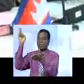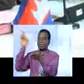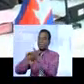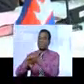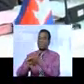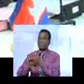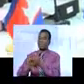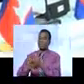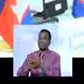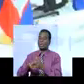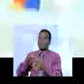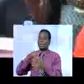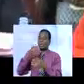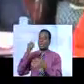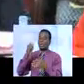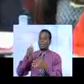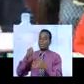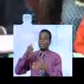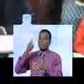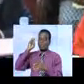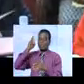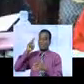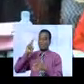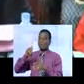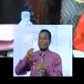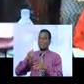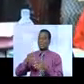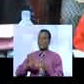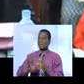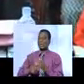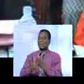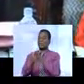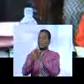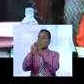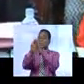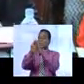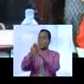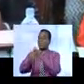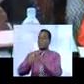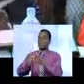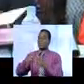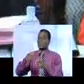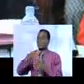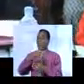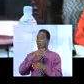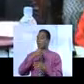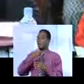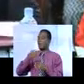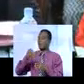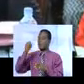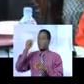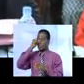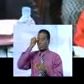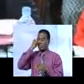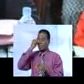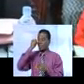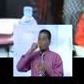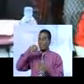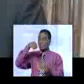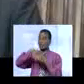la diplomatie interparlementaire qui a conduit Guillaume Soro au Cambodge en novembre